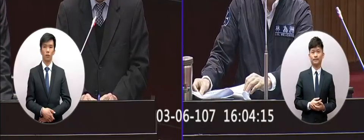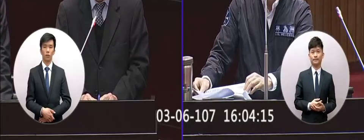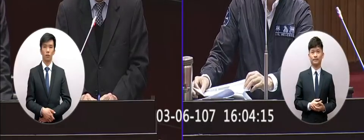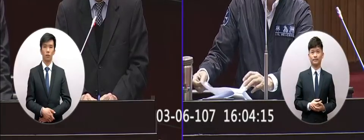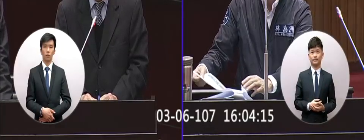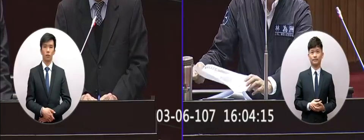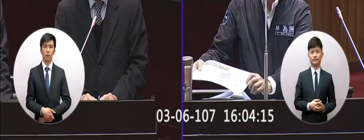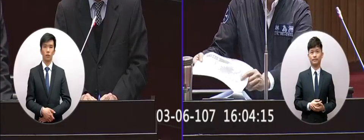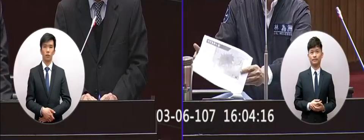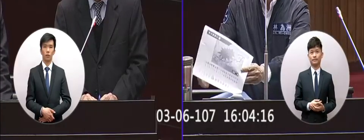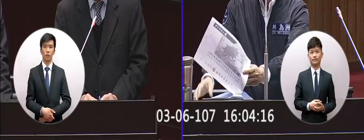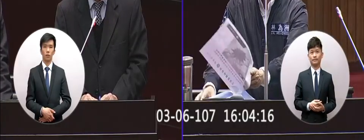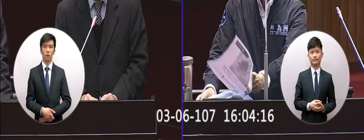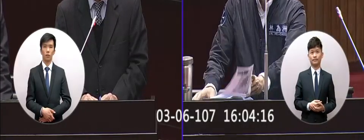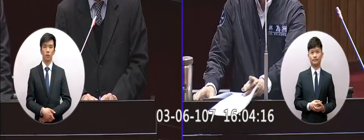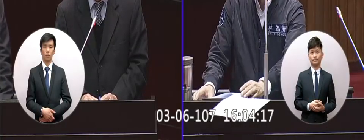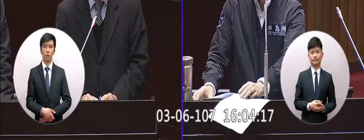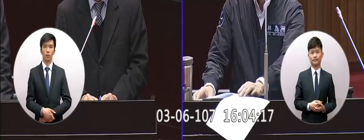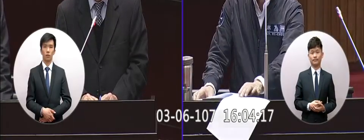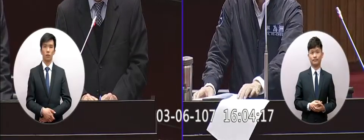页。